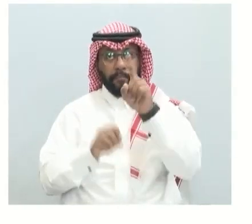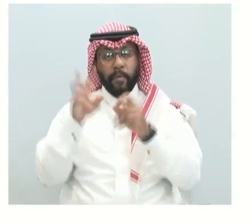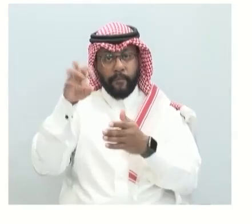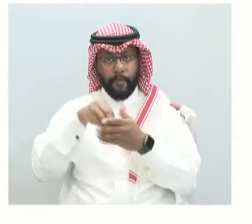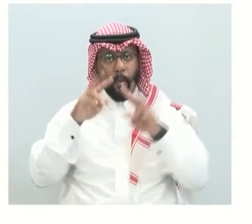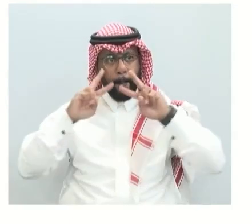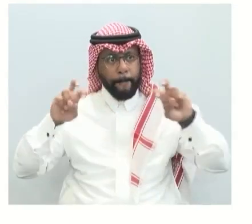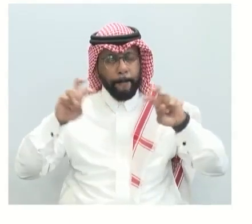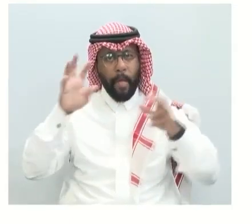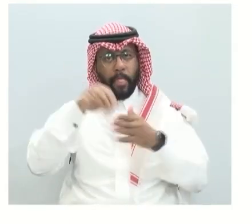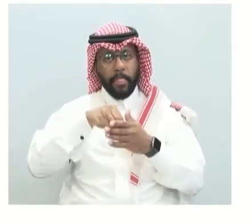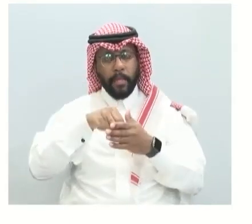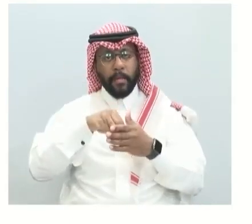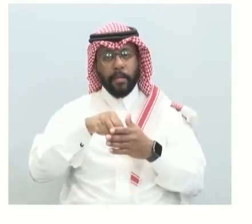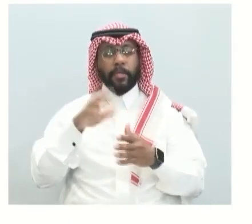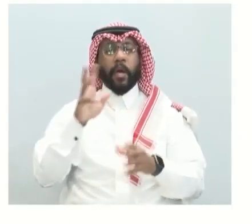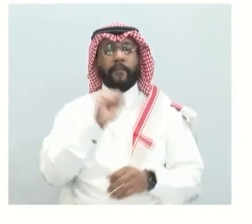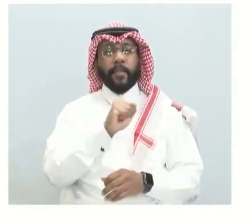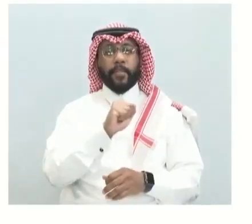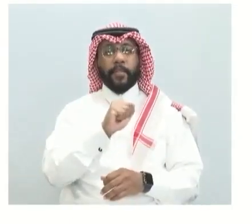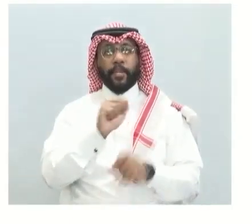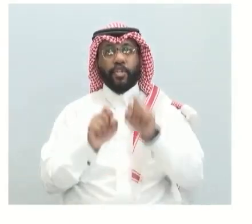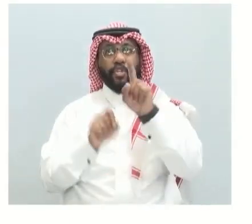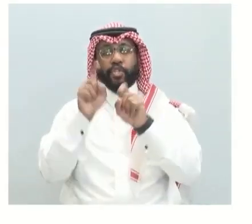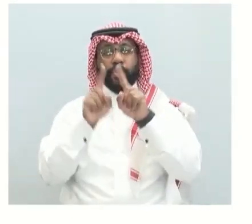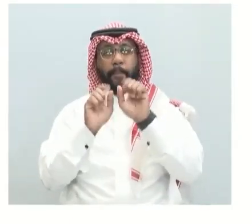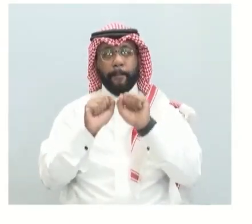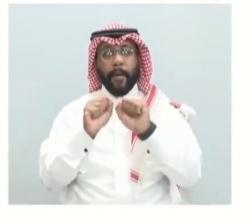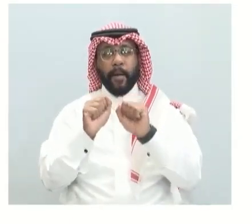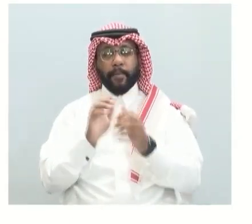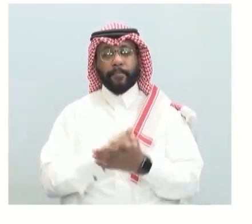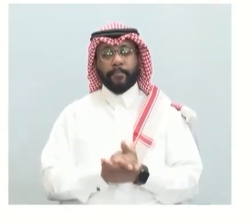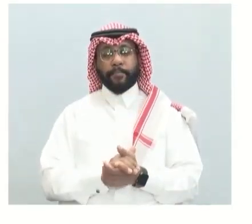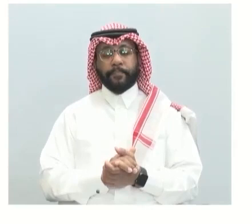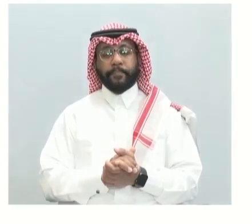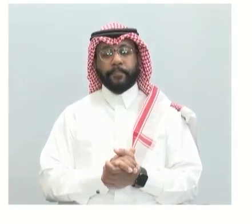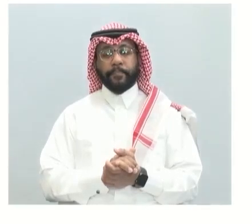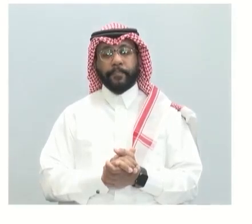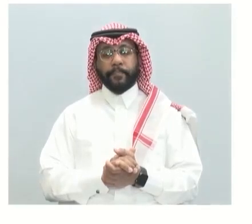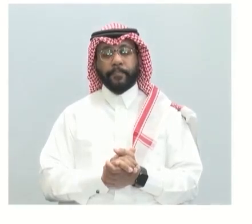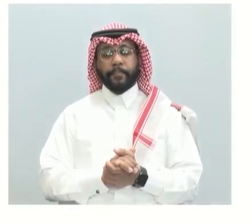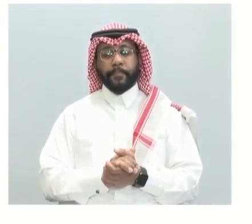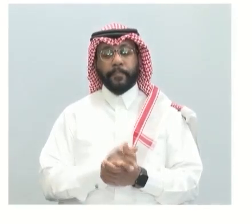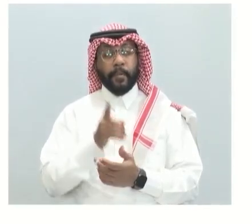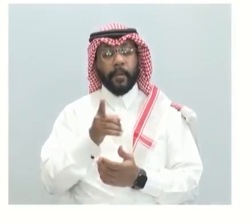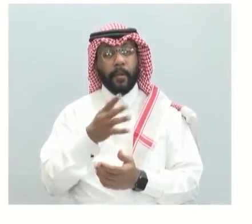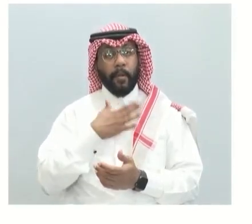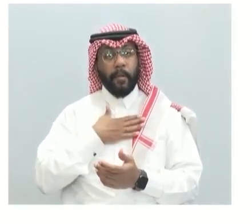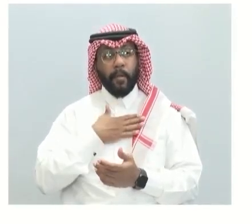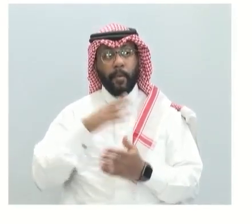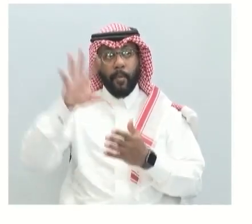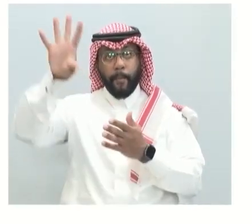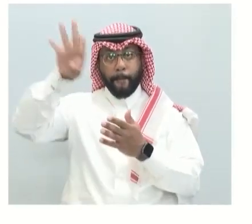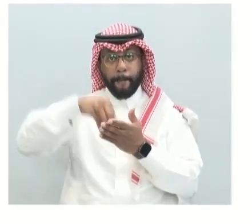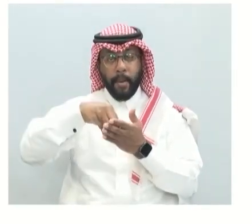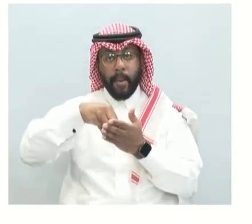البحث والحفظ في شبكه العنكبوتيه الخاصه بشبكه الانترنت ماذا املك عند تحميل